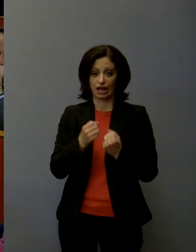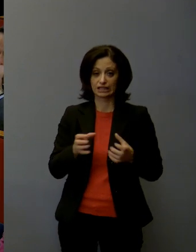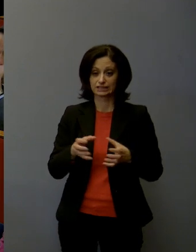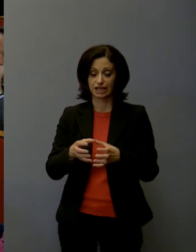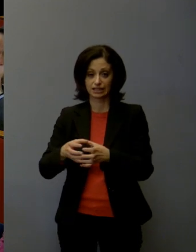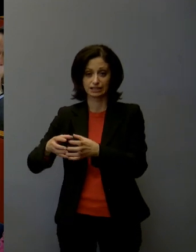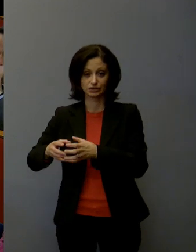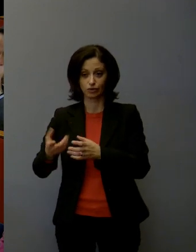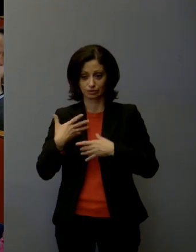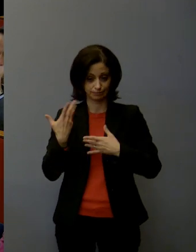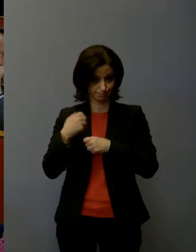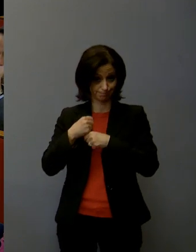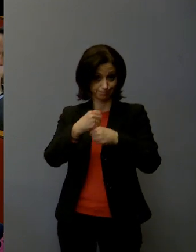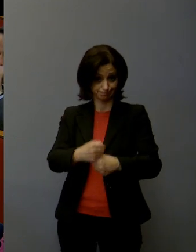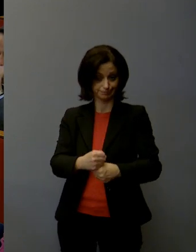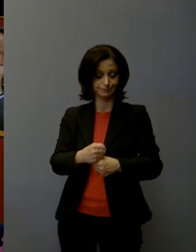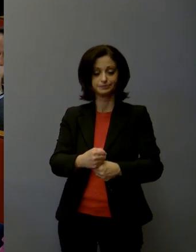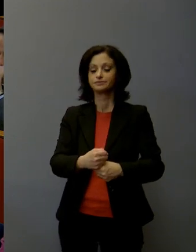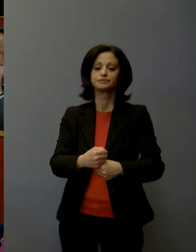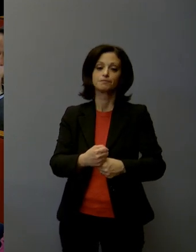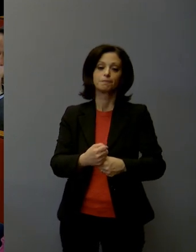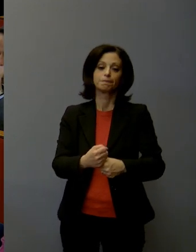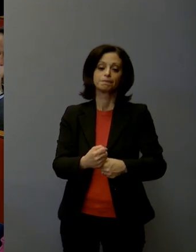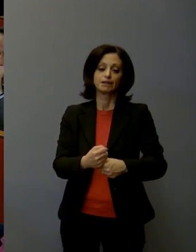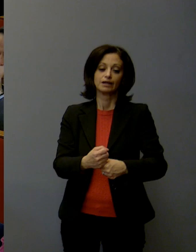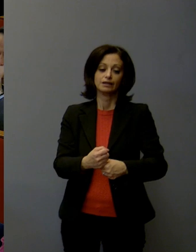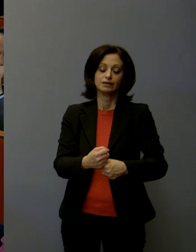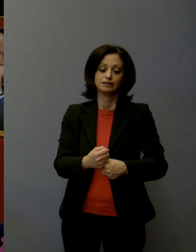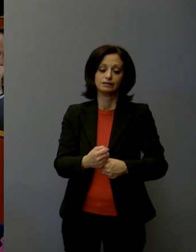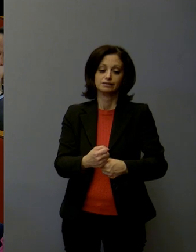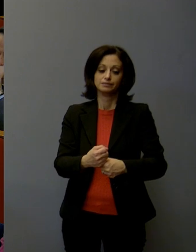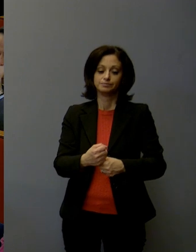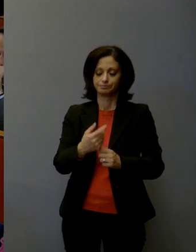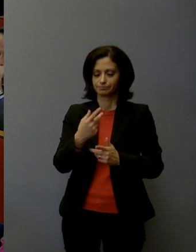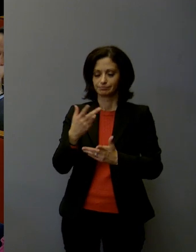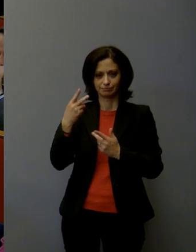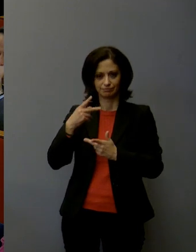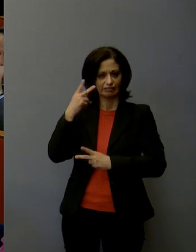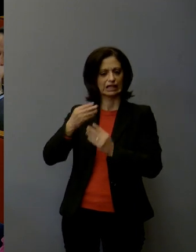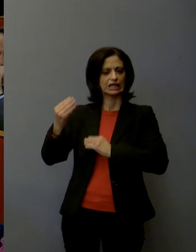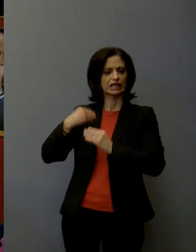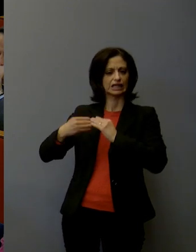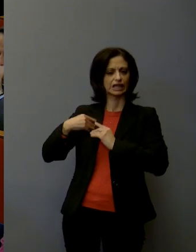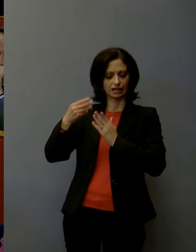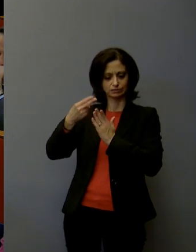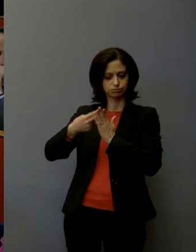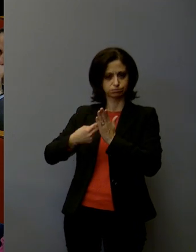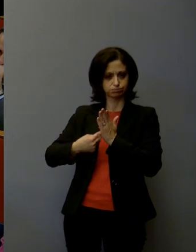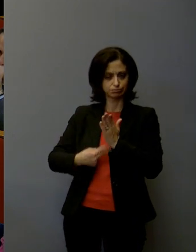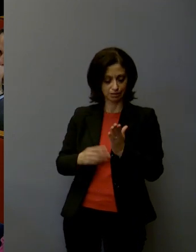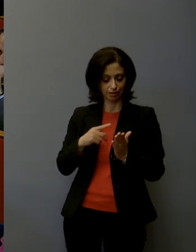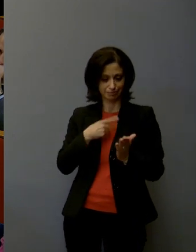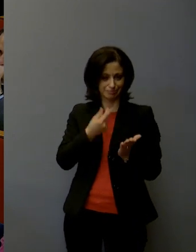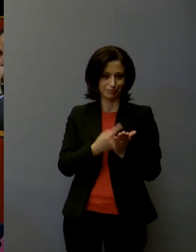sono rappresentative in particolare riporto una delle tante richieste che erano arrivate durante la commissione il fatto che